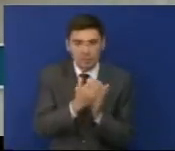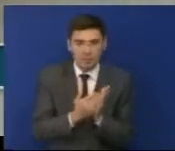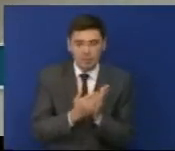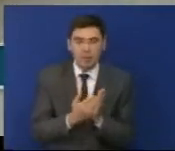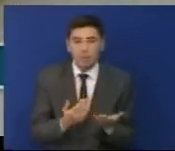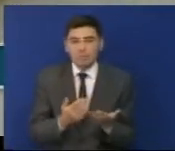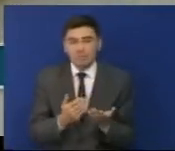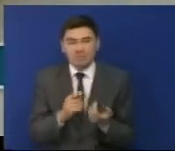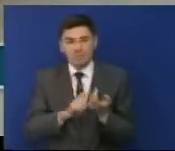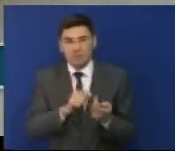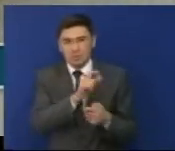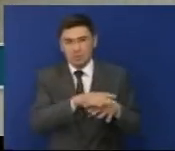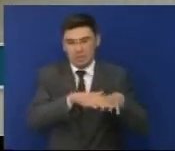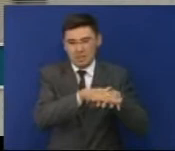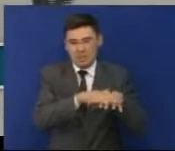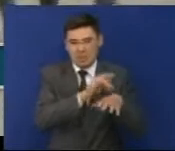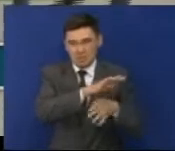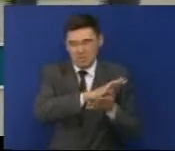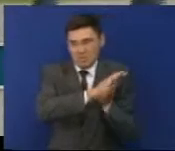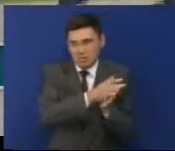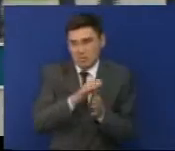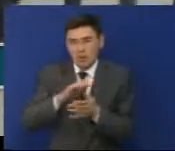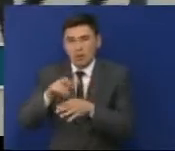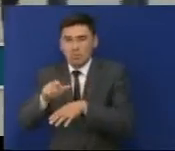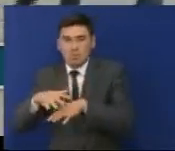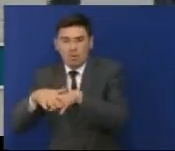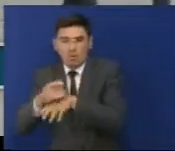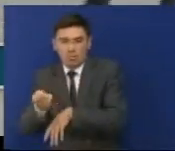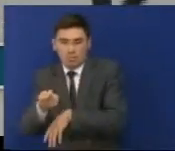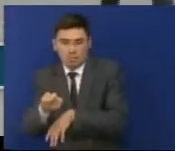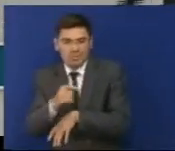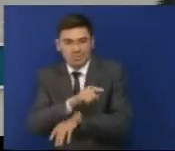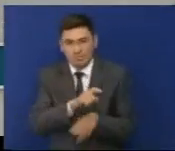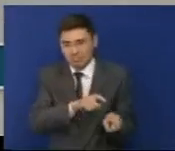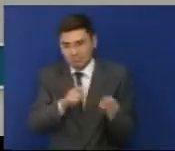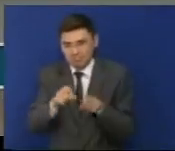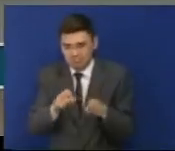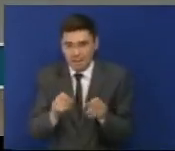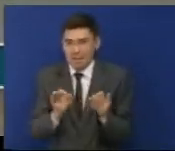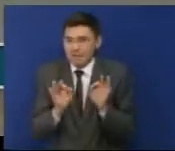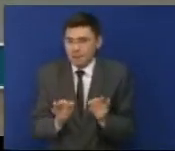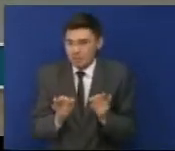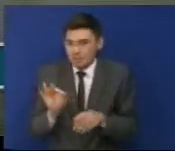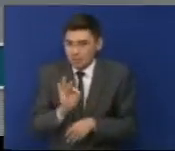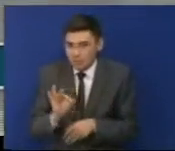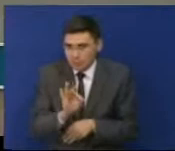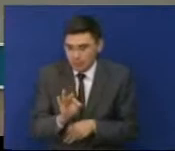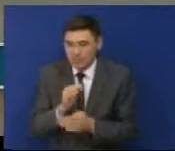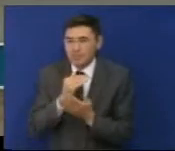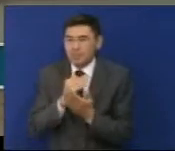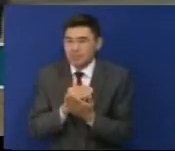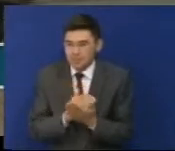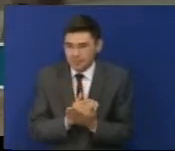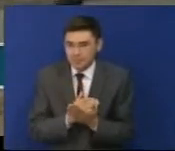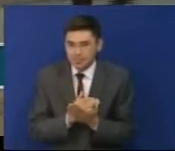пайдаланып, демографиялық теңдікті сақтауға бағытталған. Делегацияны бастап келген Түркістан облыстық Қазақстан халқы ассамблеясы